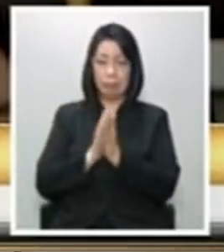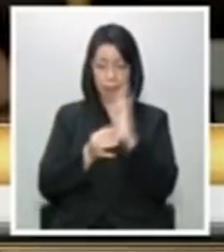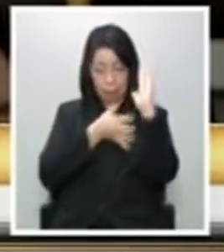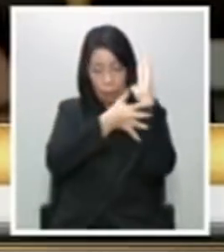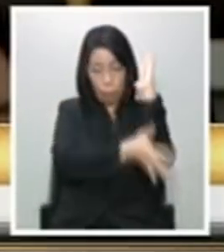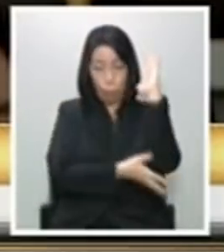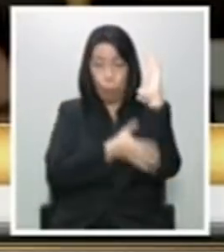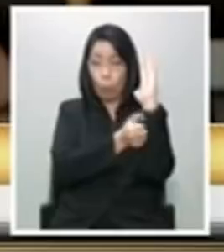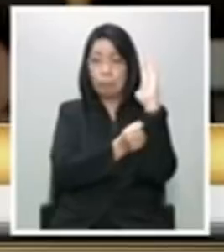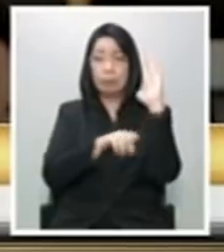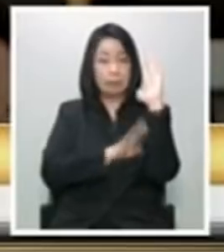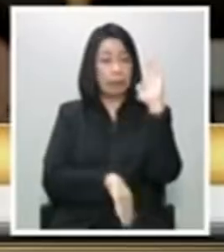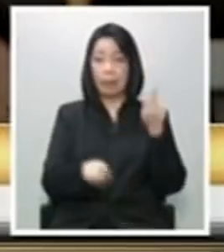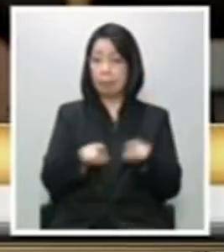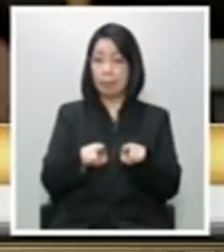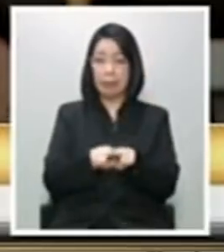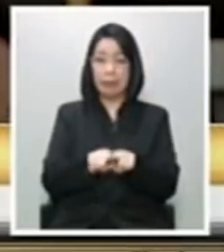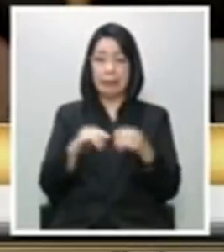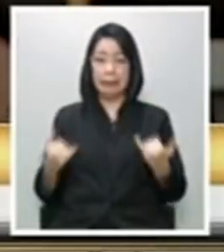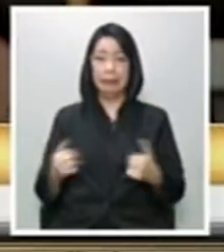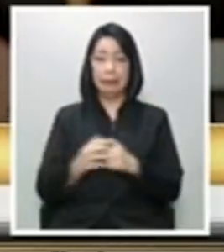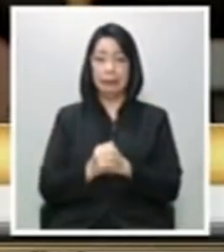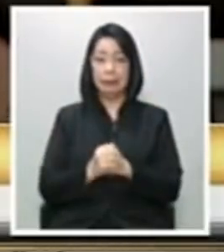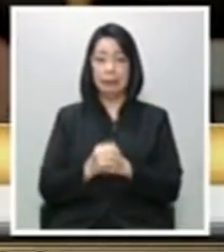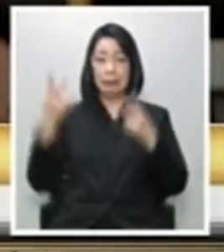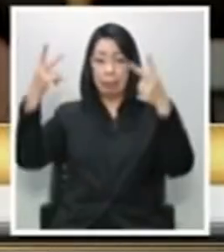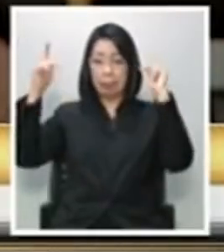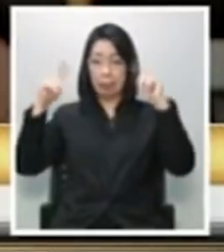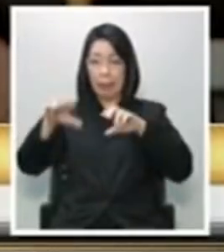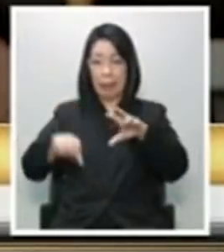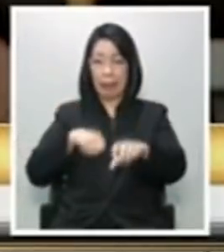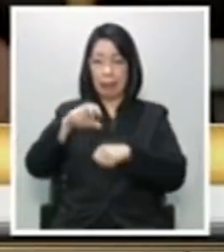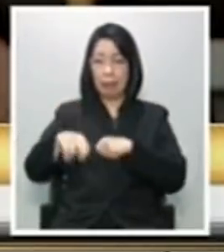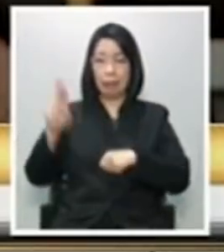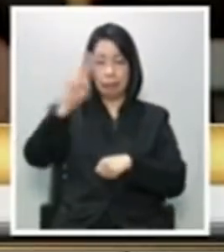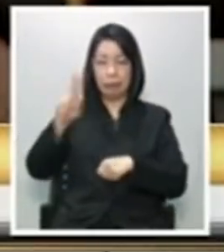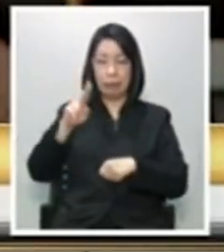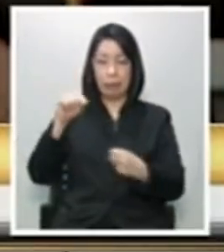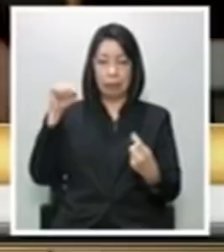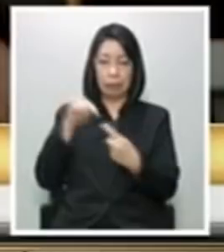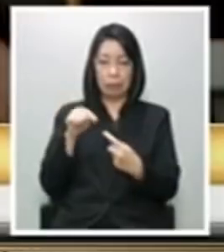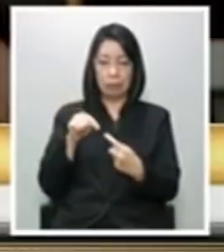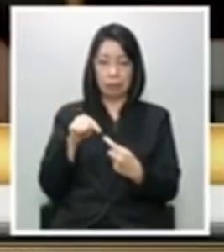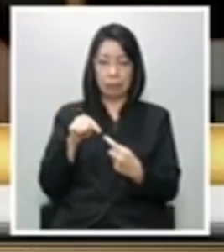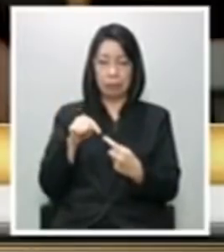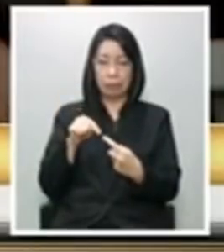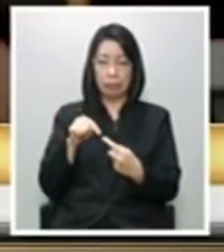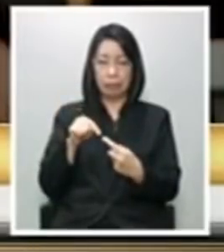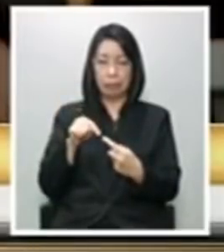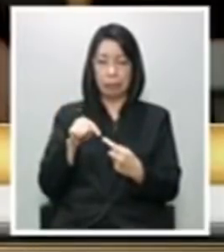ใต้เกิดการใช้ป่าอย่างไม่คำนึงถึงการ